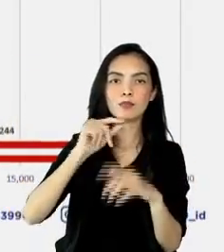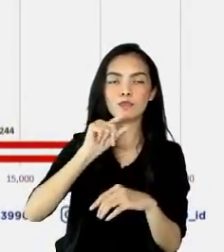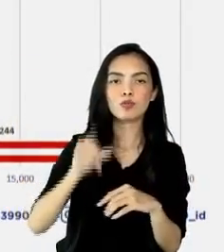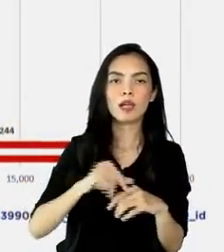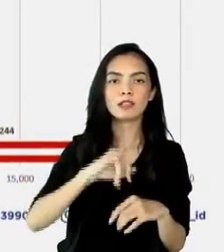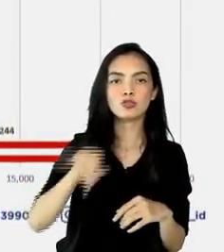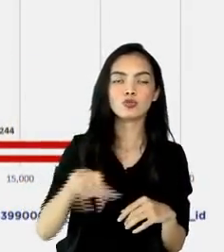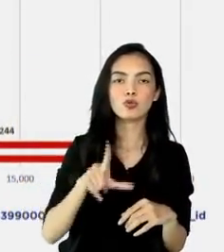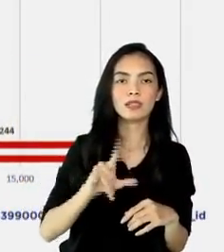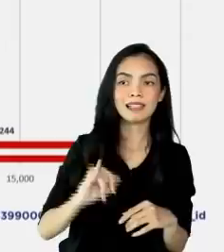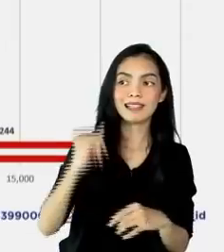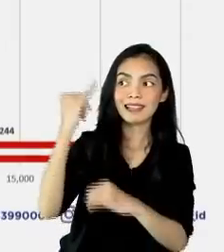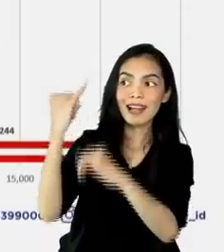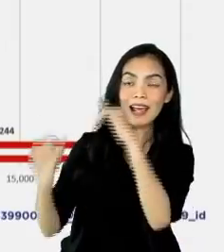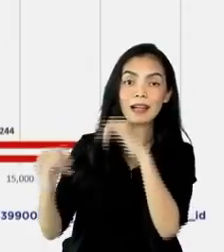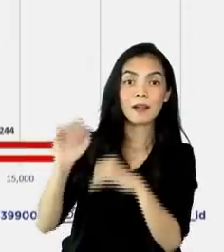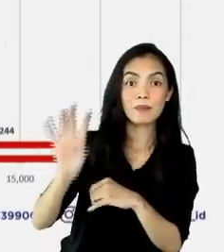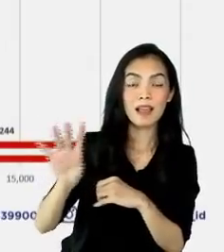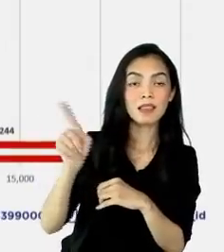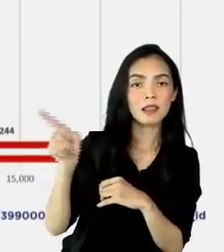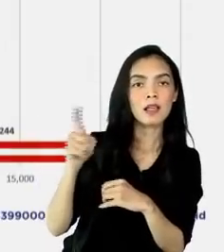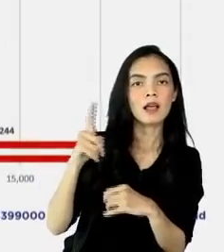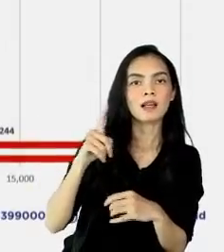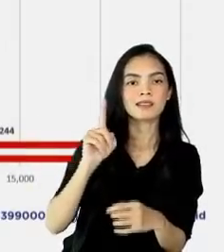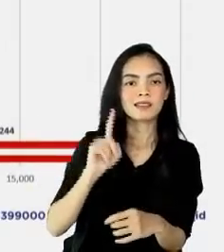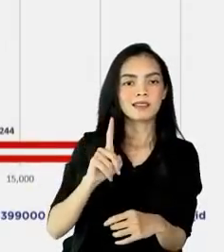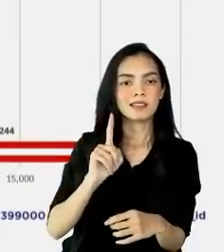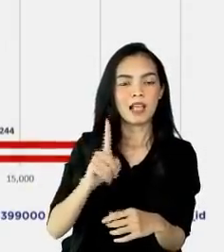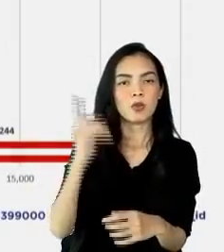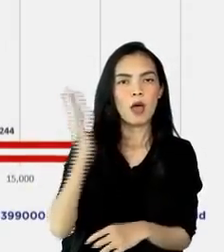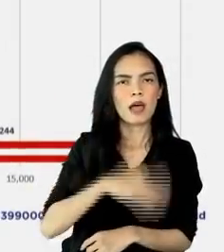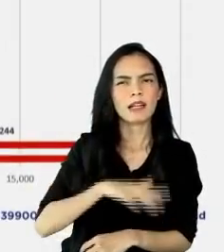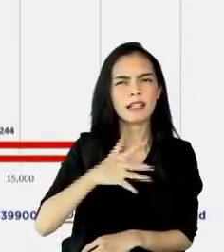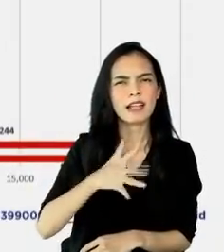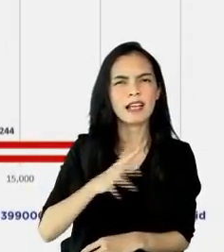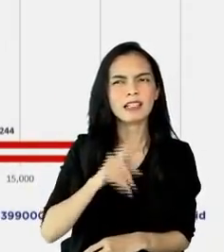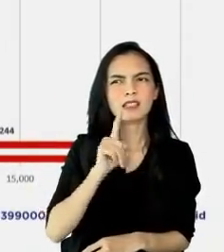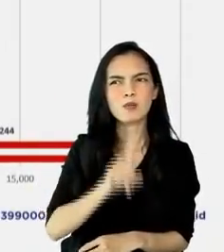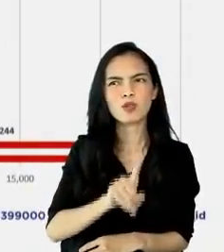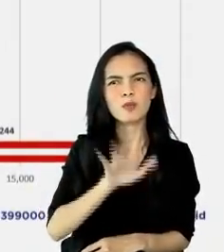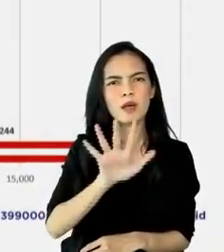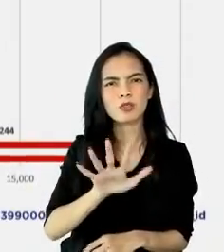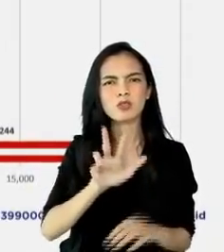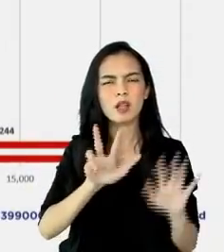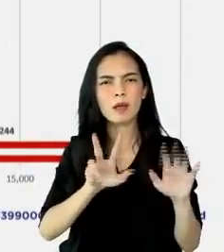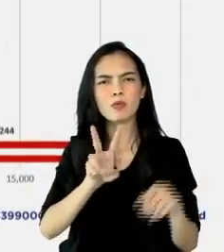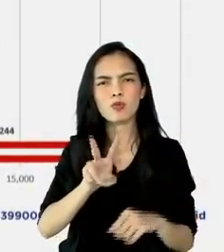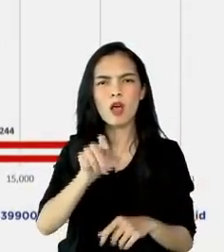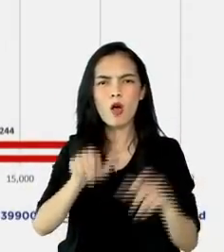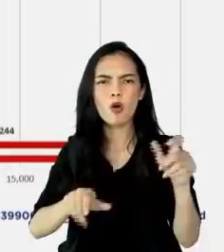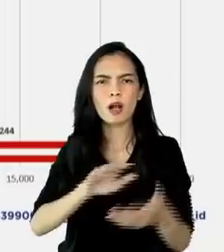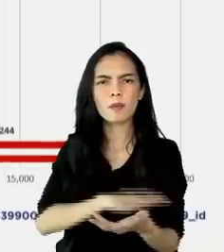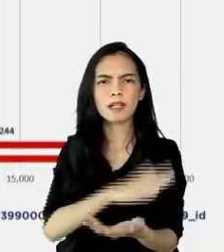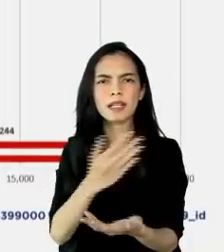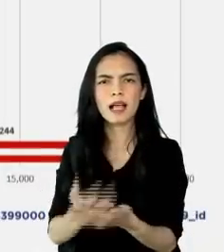Juli gitu ya, dalam 1 hari terjadi kematian rata-rata 1.582 orang. Nah ini yang kita lihat